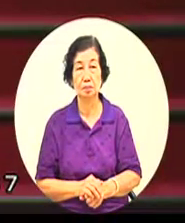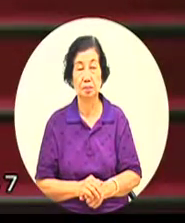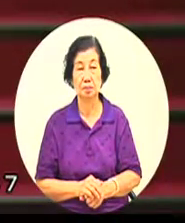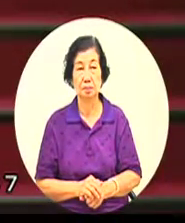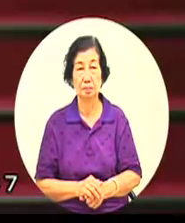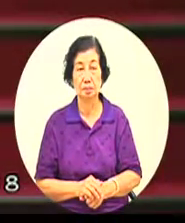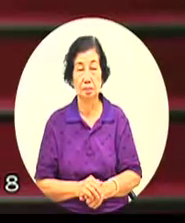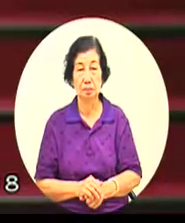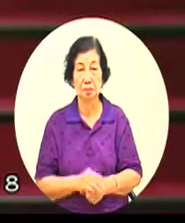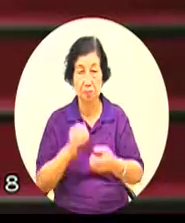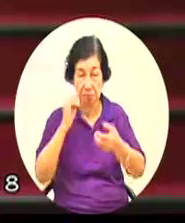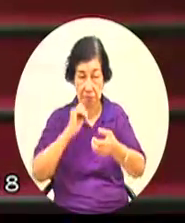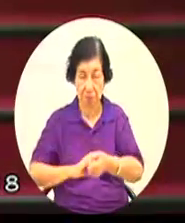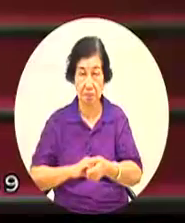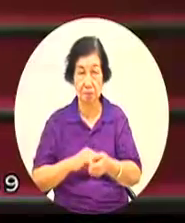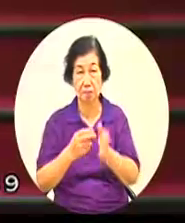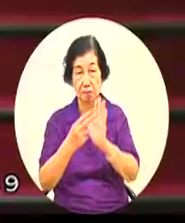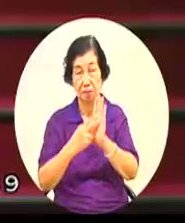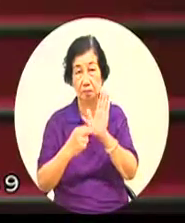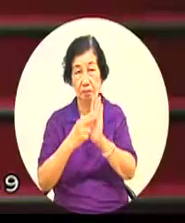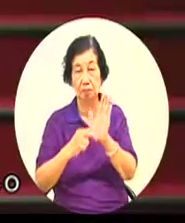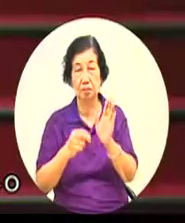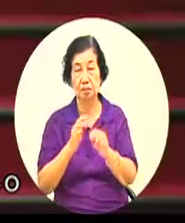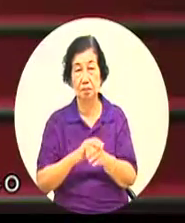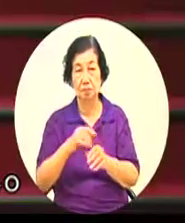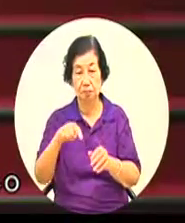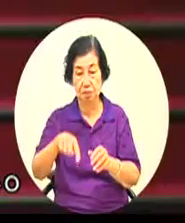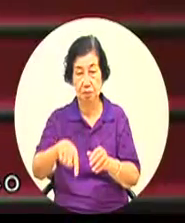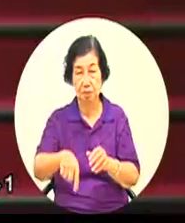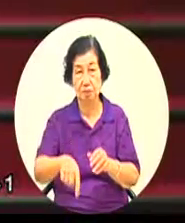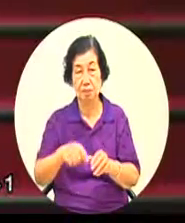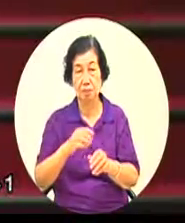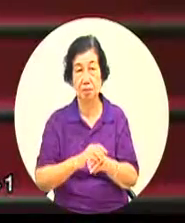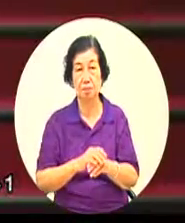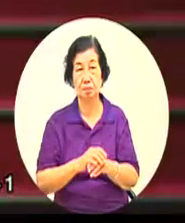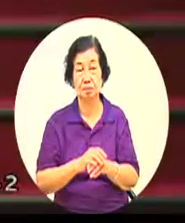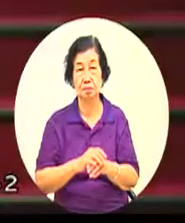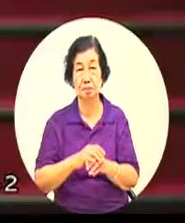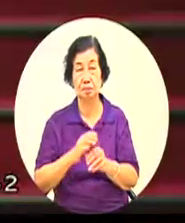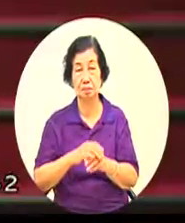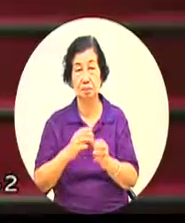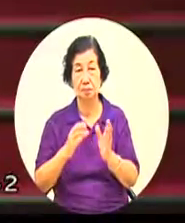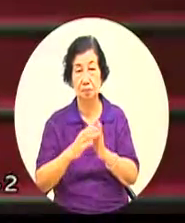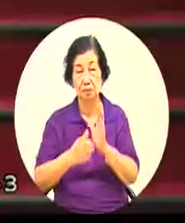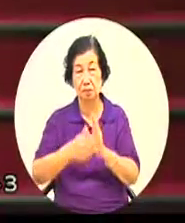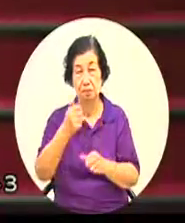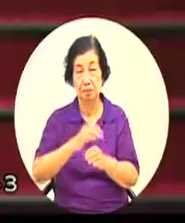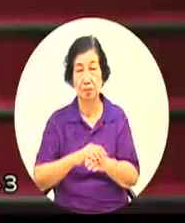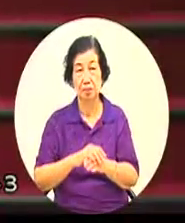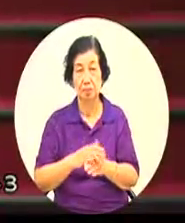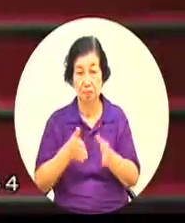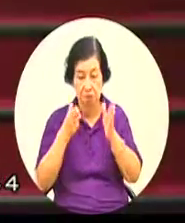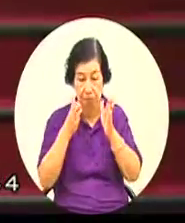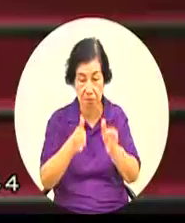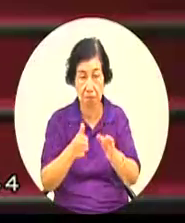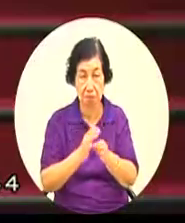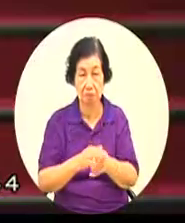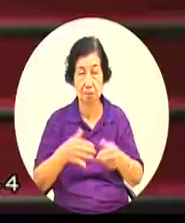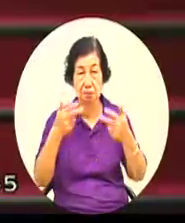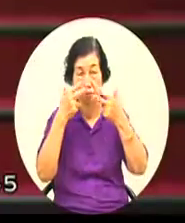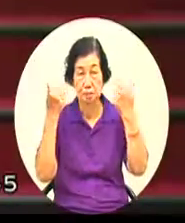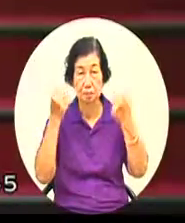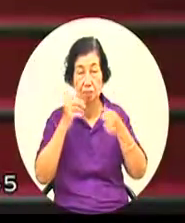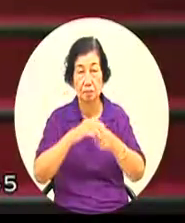确认说明这个部分啊，因为其实我知道我们局长范局长对我们原乡整个教育的规划